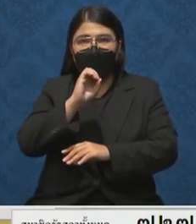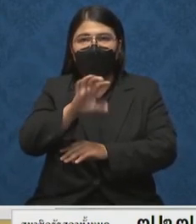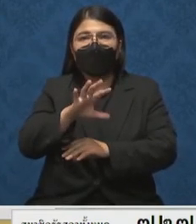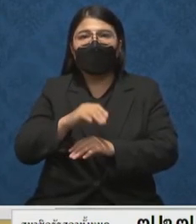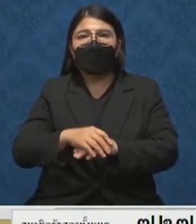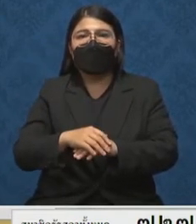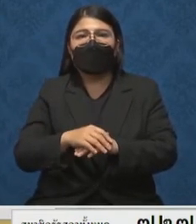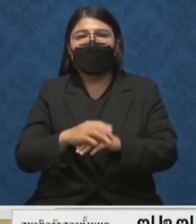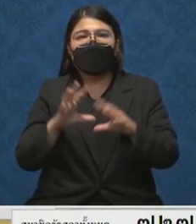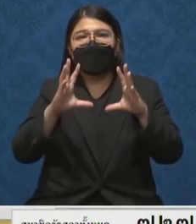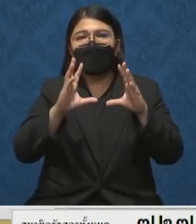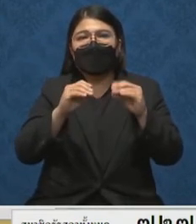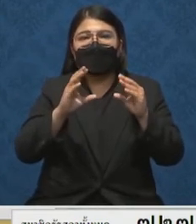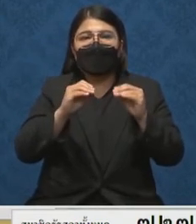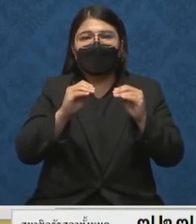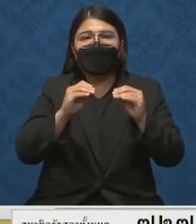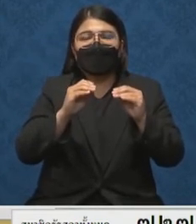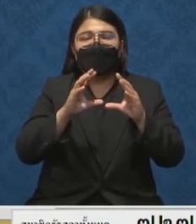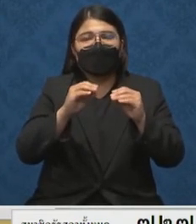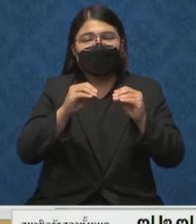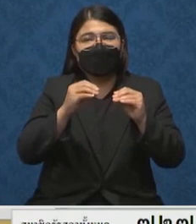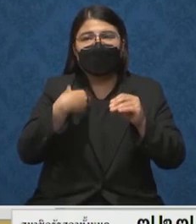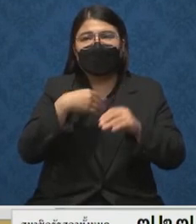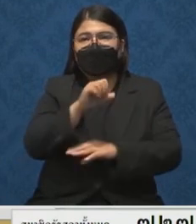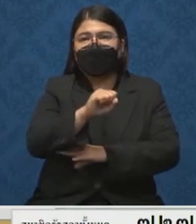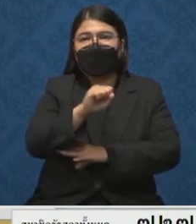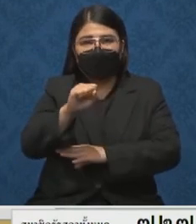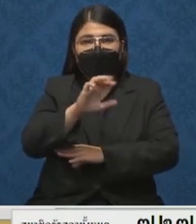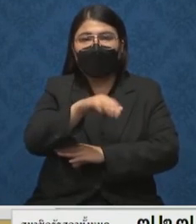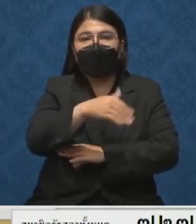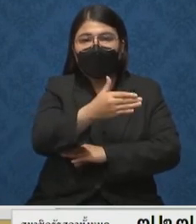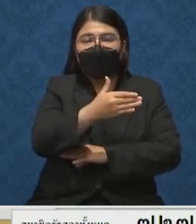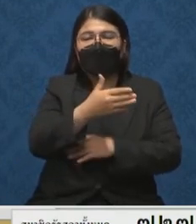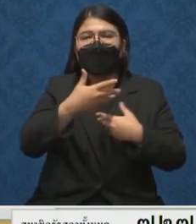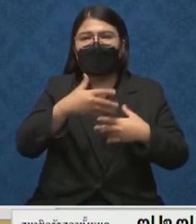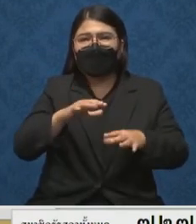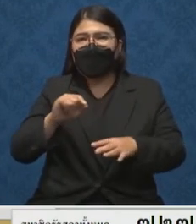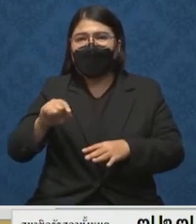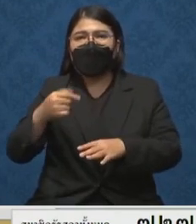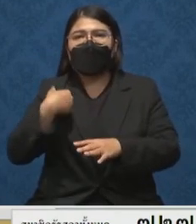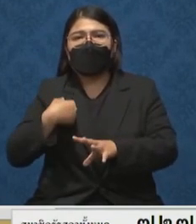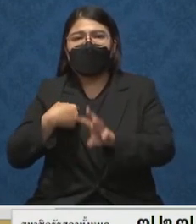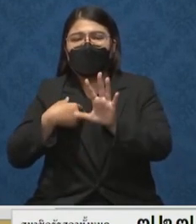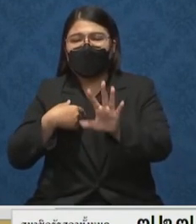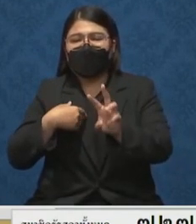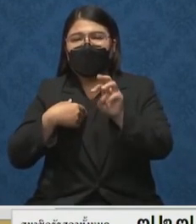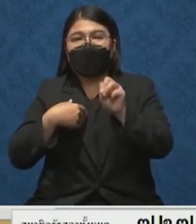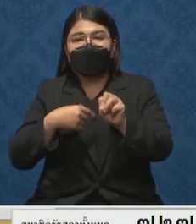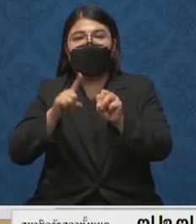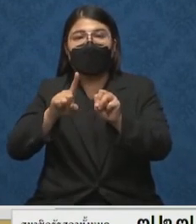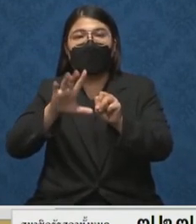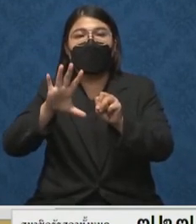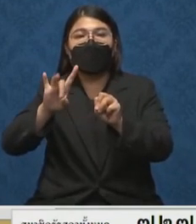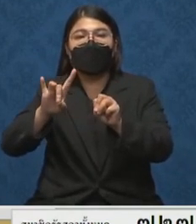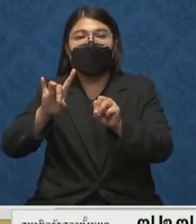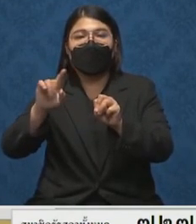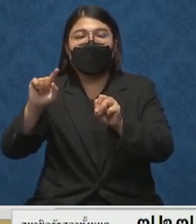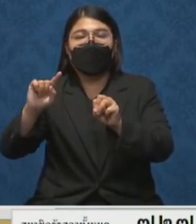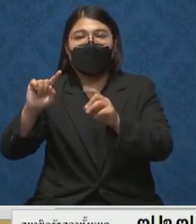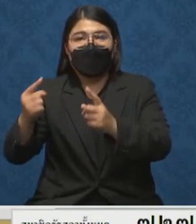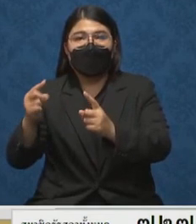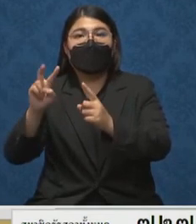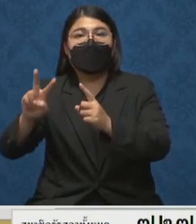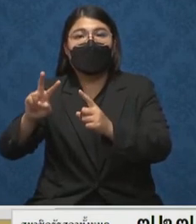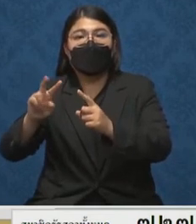มการประชุมในสภาผู้แทนลสนานก่อนจึงไม่ชอบด้มาตรา 158-2 และมาตรา 159-2